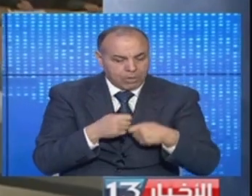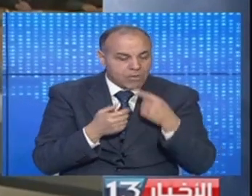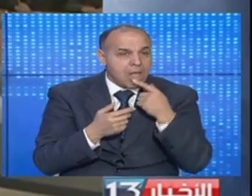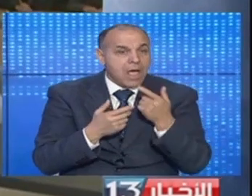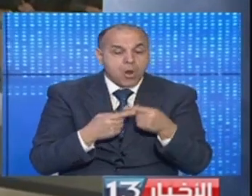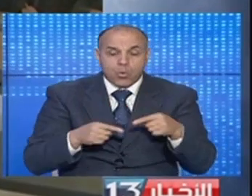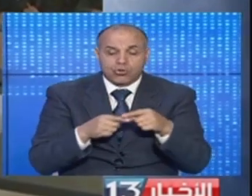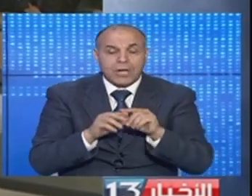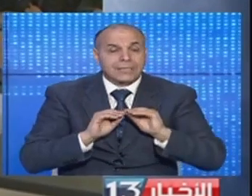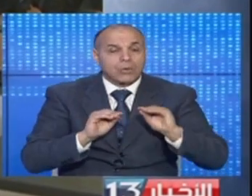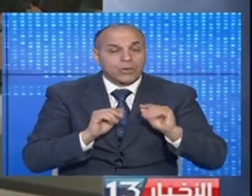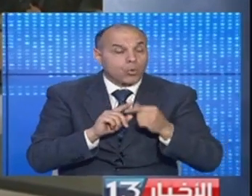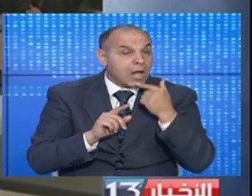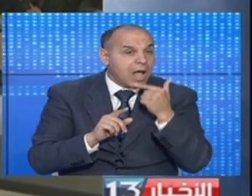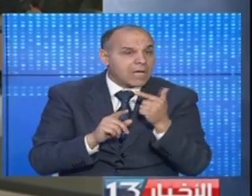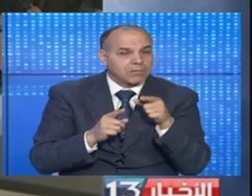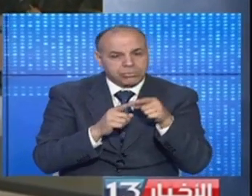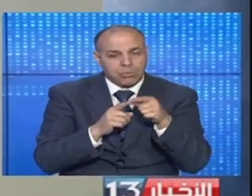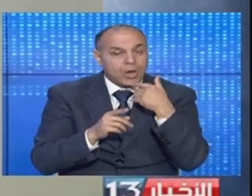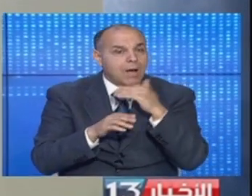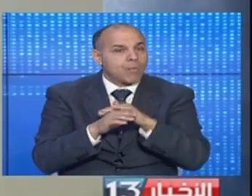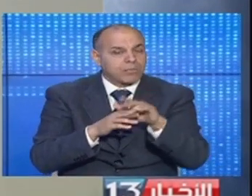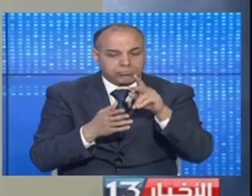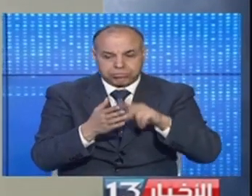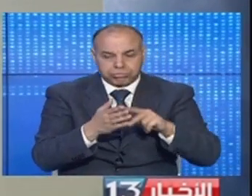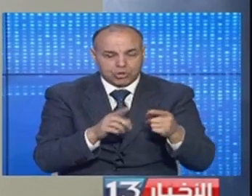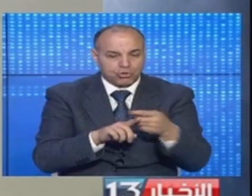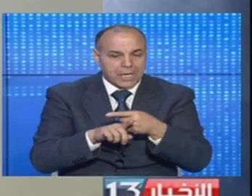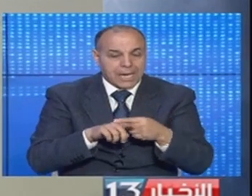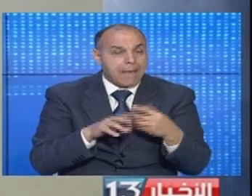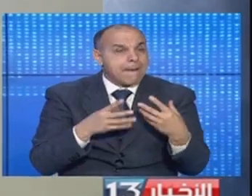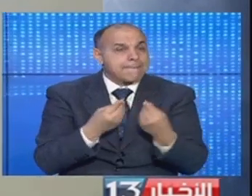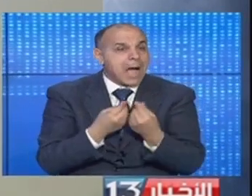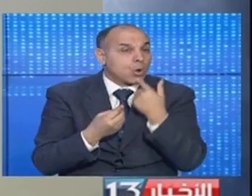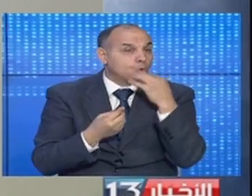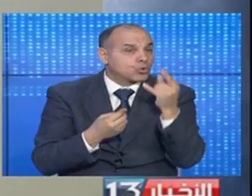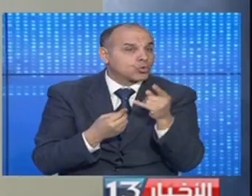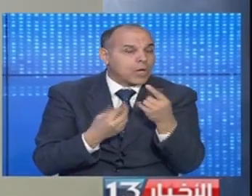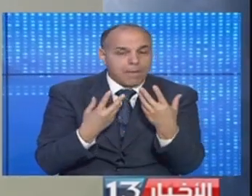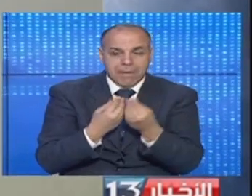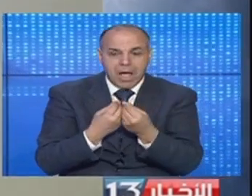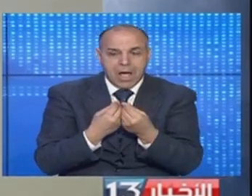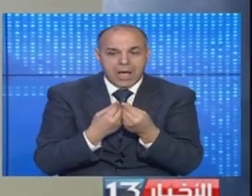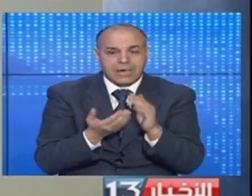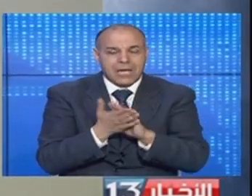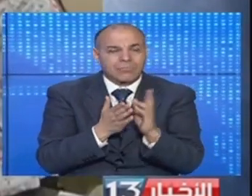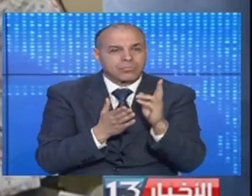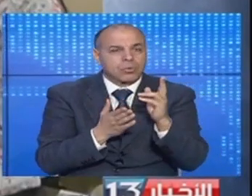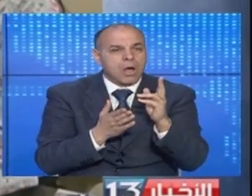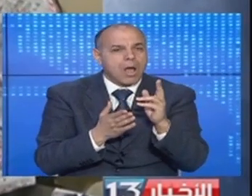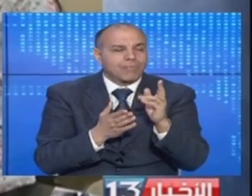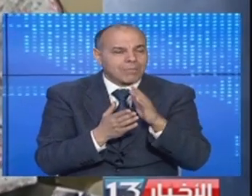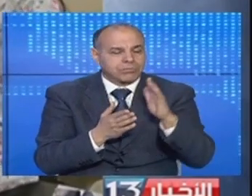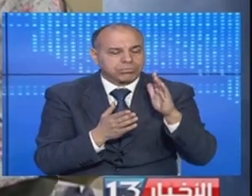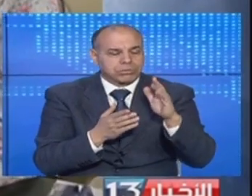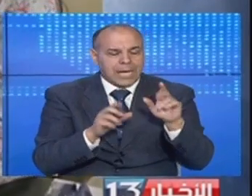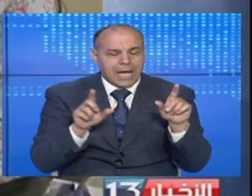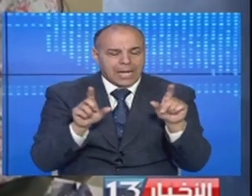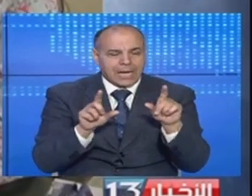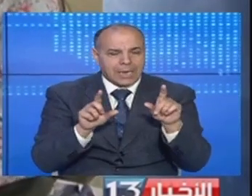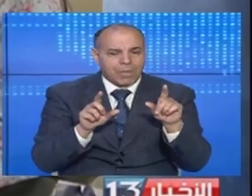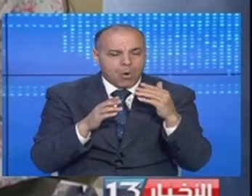الورشه التكوينيه تندرج في اطار اتفاقيه الشراكه التي تجمع نادي المقاولين بالمعهد العالي للاعلاميه